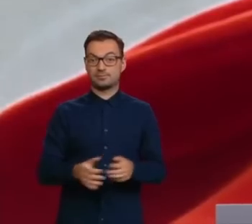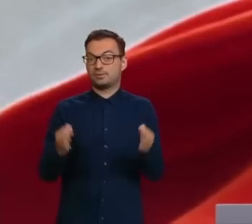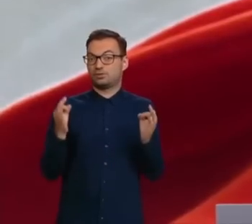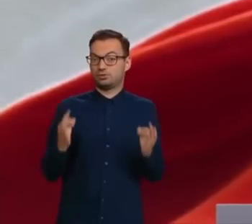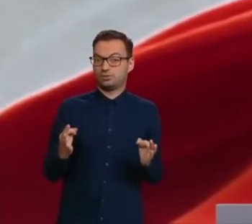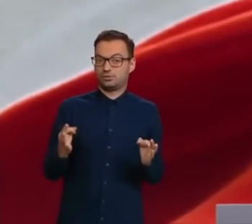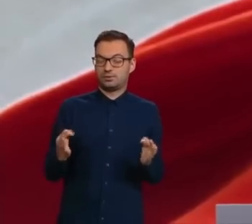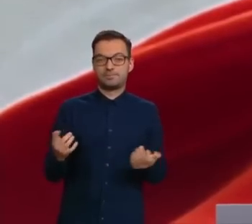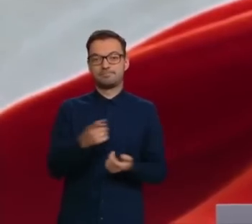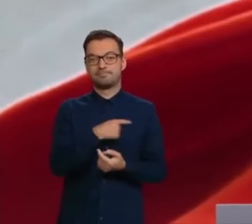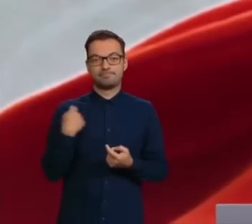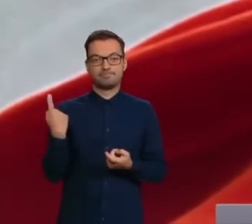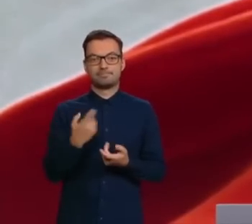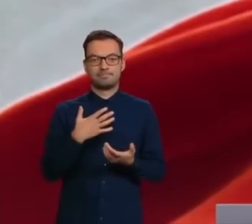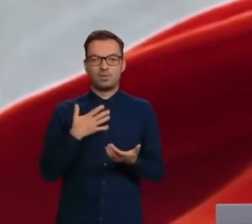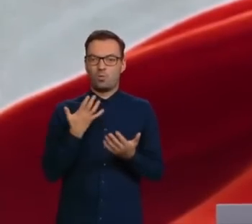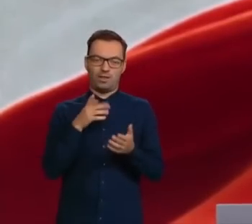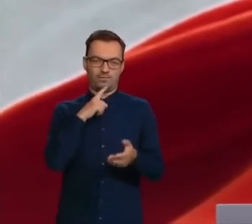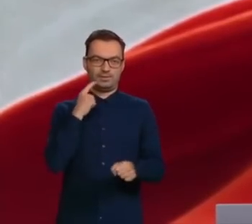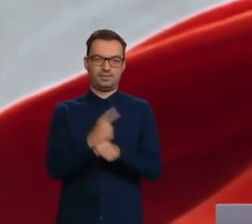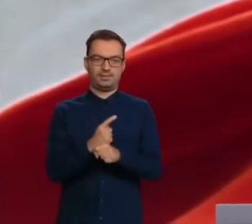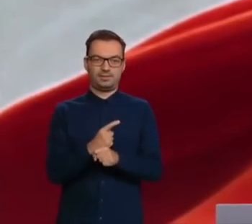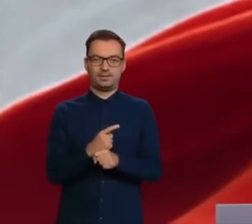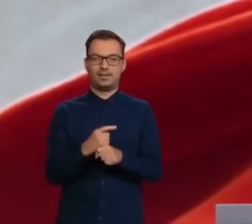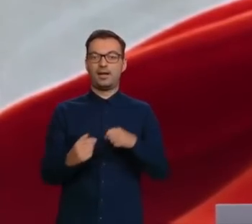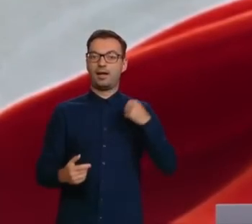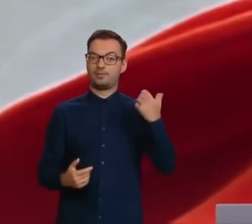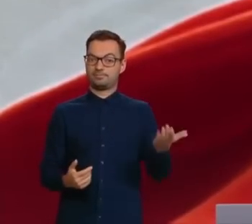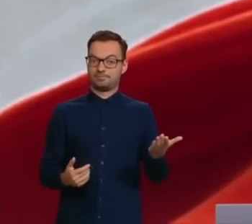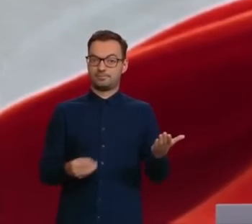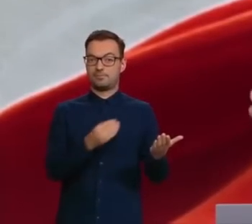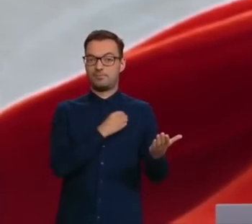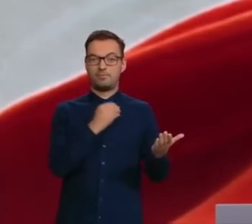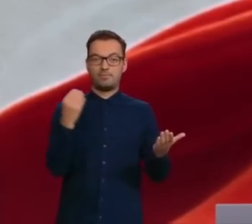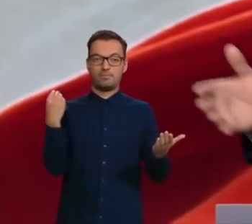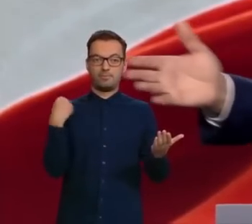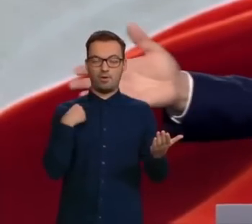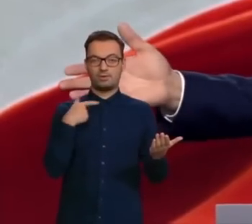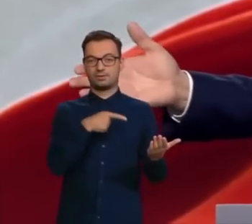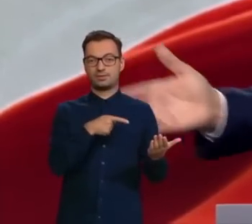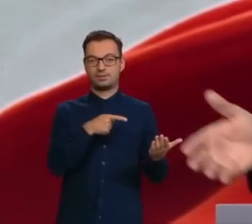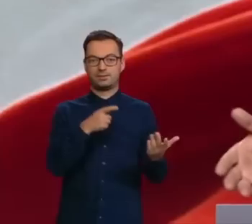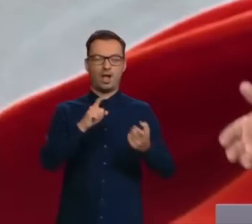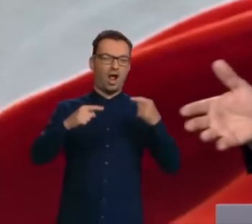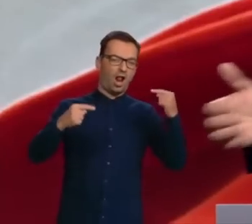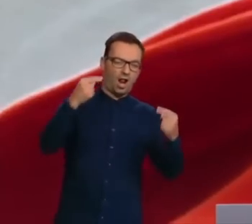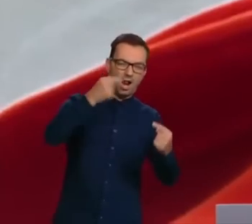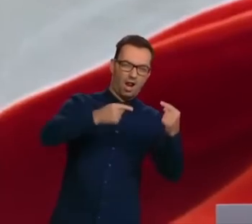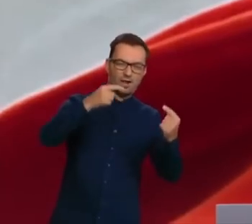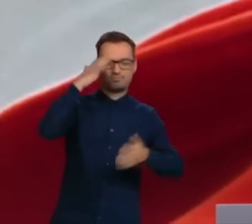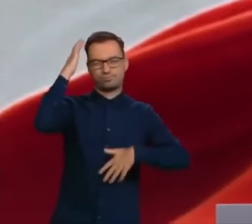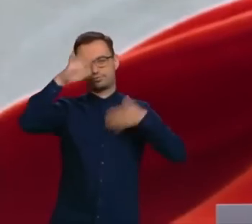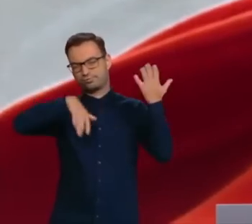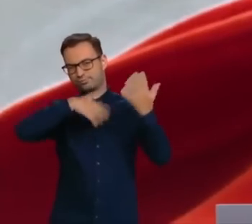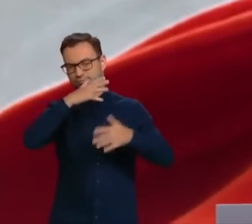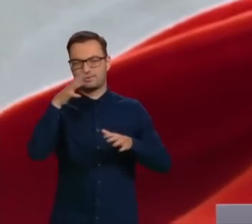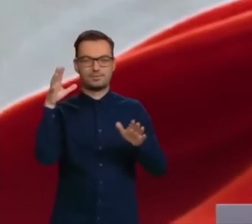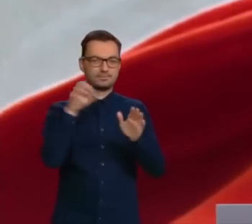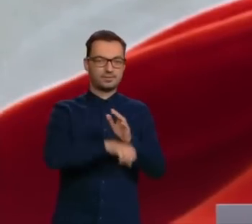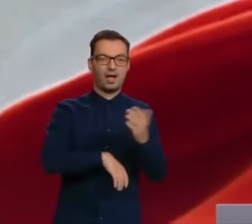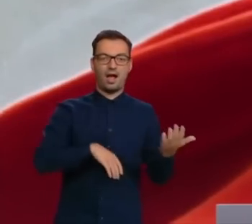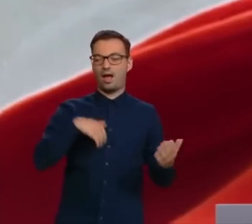dzisiaj stoimy przed prostym wyborem. Albo Polska pogrążona w kłótni i w chaosie,